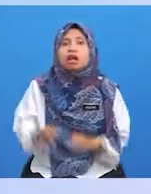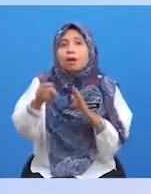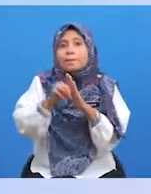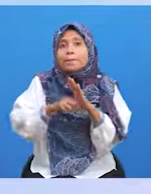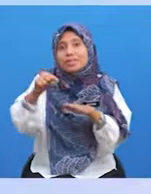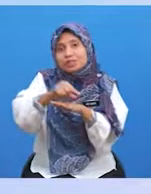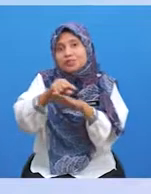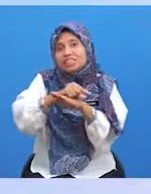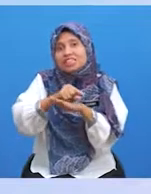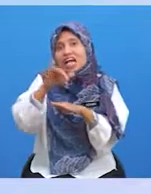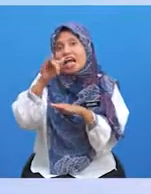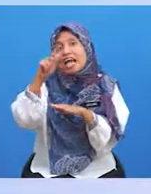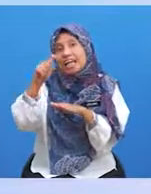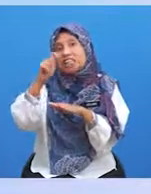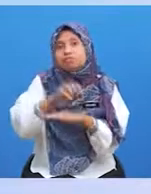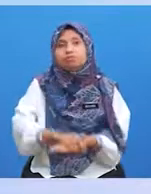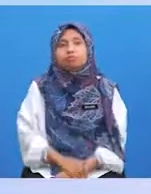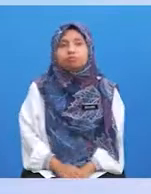Menggunakan teknologi maklumat, cikgu.